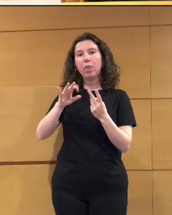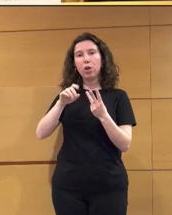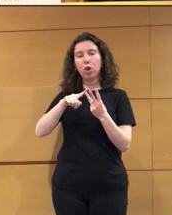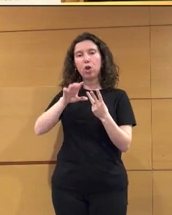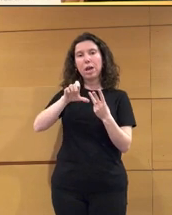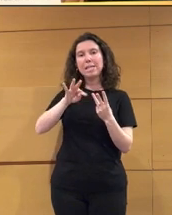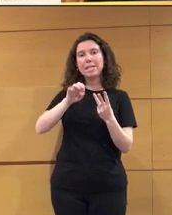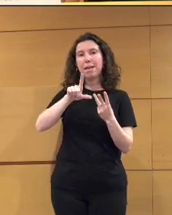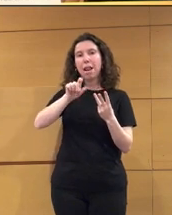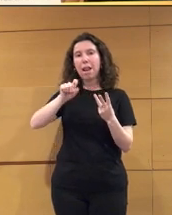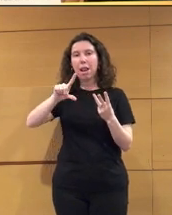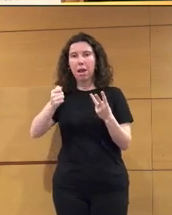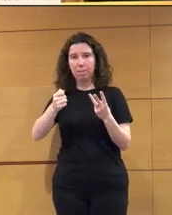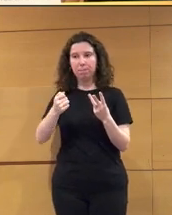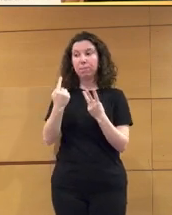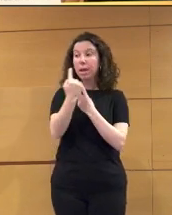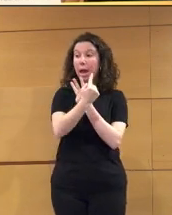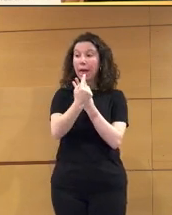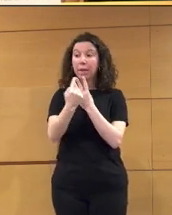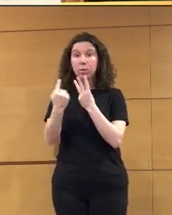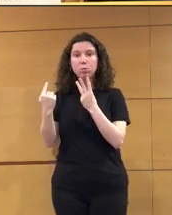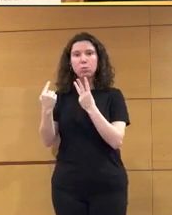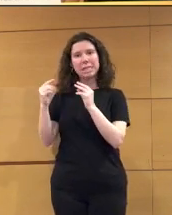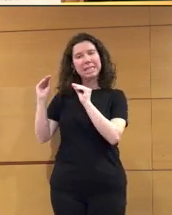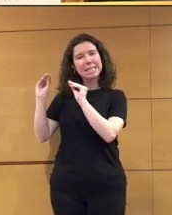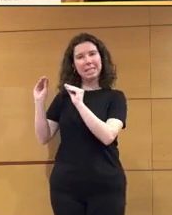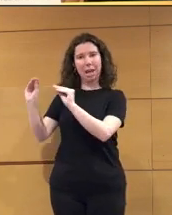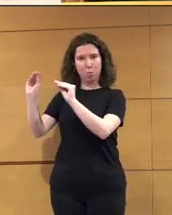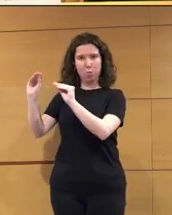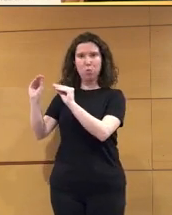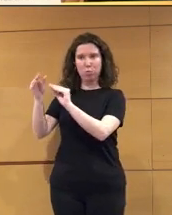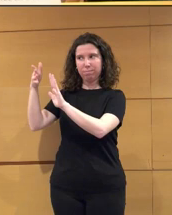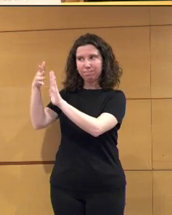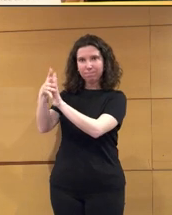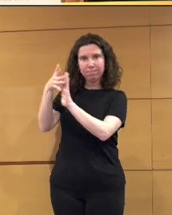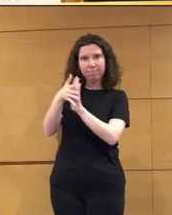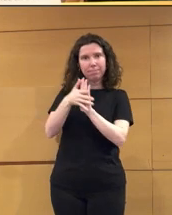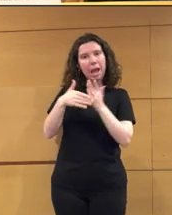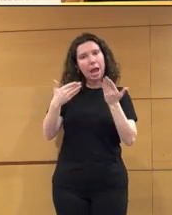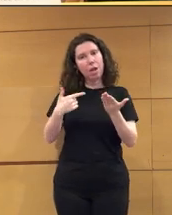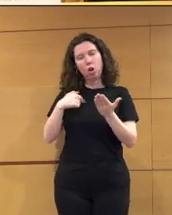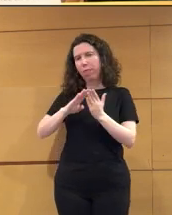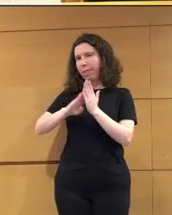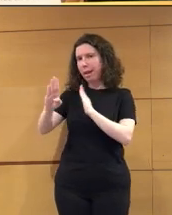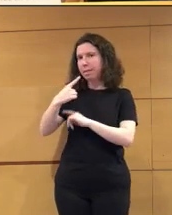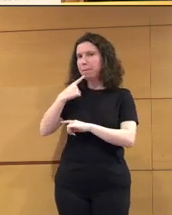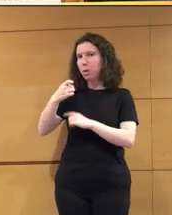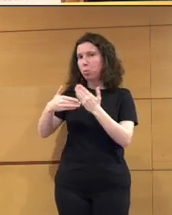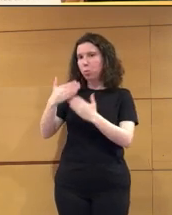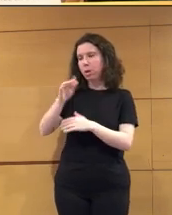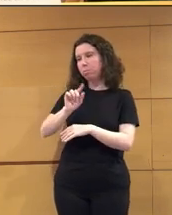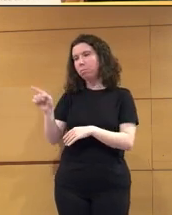l'Estela, cadascú que ens ha portat la seva perspectiva i la seva visió. I jo ara ja començo amb les preguntes i començo amb